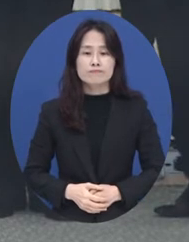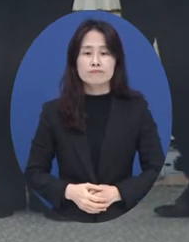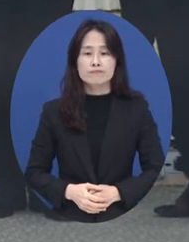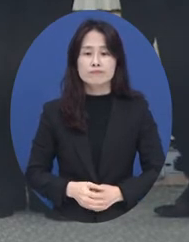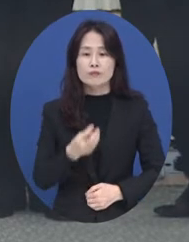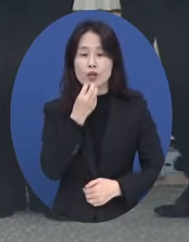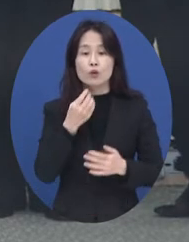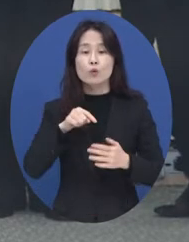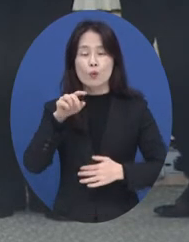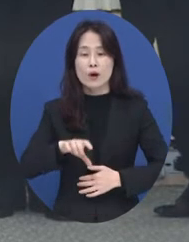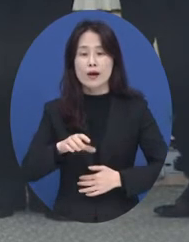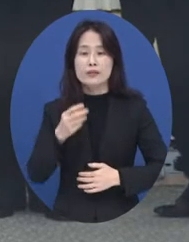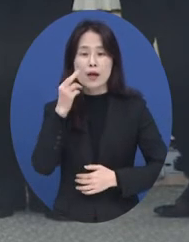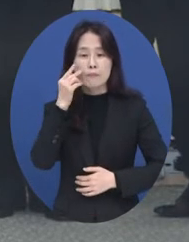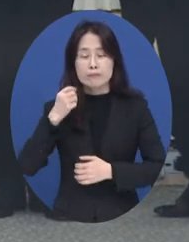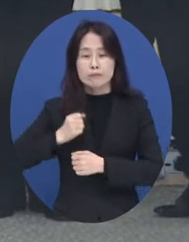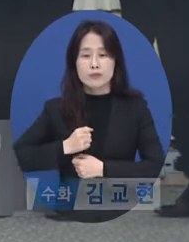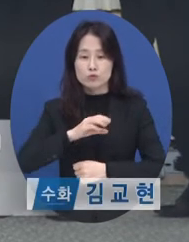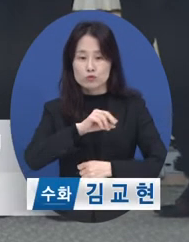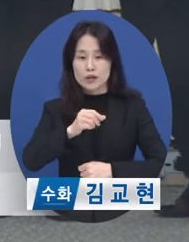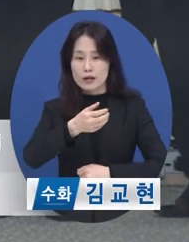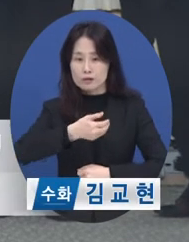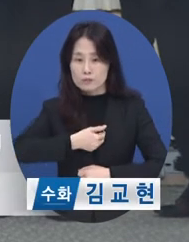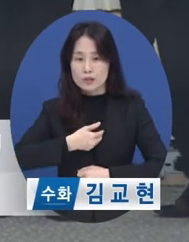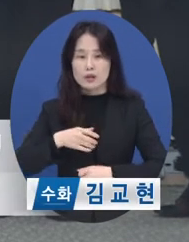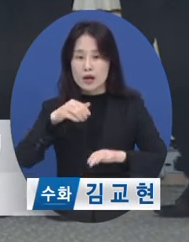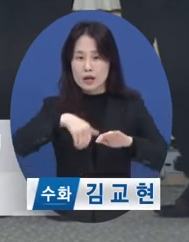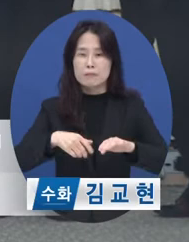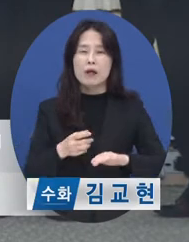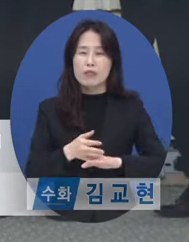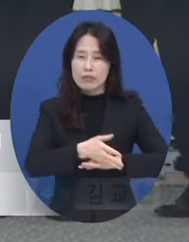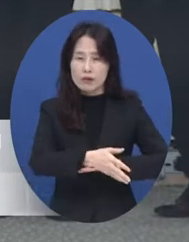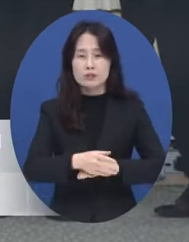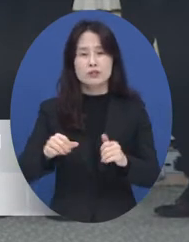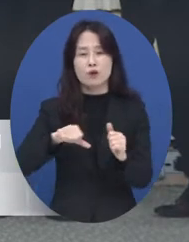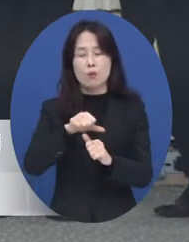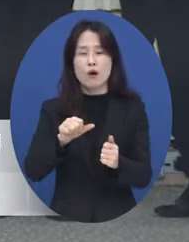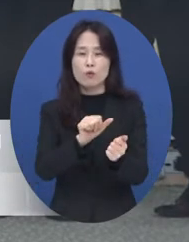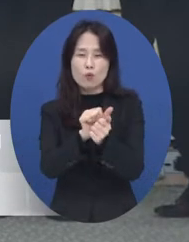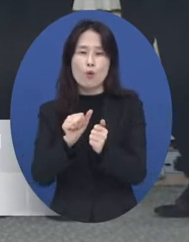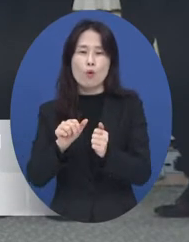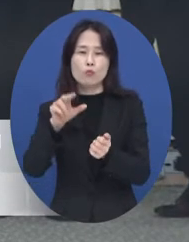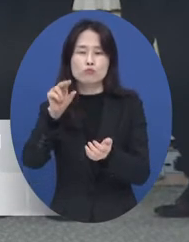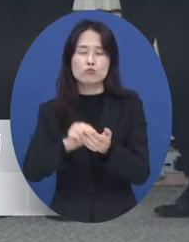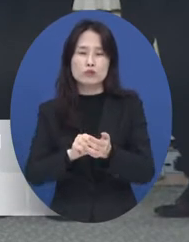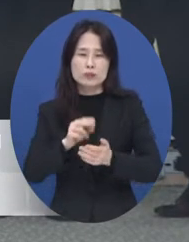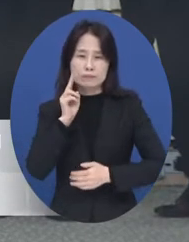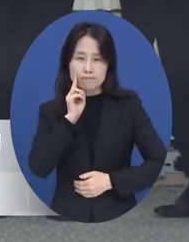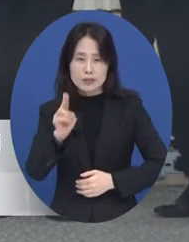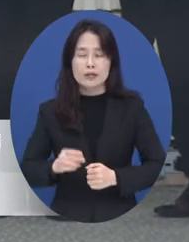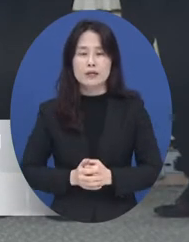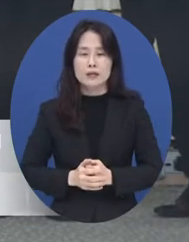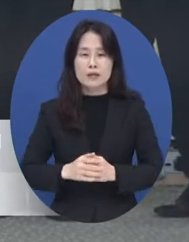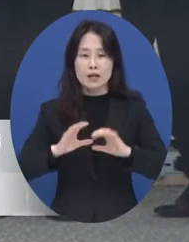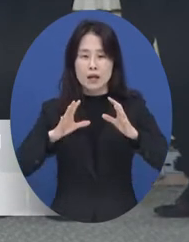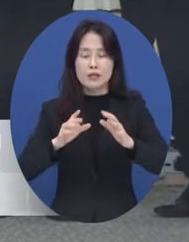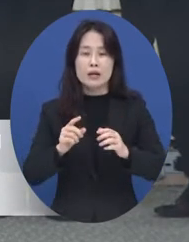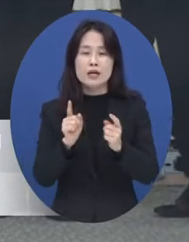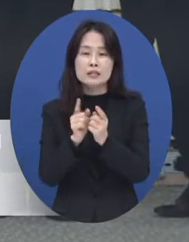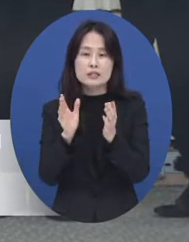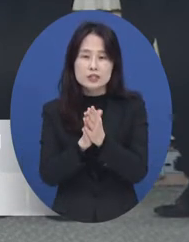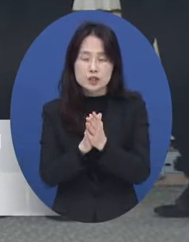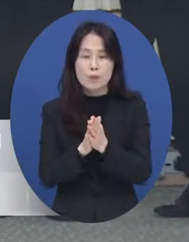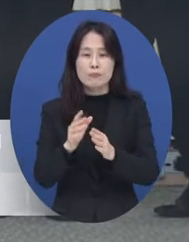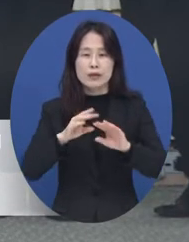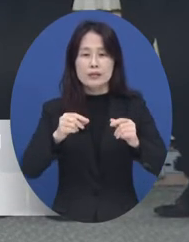경기도 내 미군 공여지의 반환과 개발이 늦어지면서 환경오염 문제가 불거지고 있는데요. 국가가 직접 반환공여지